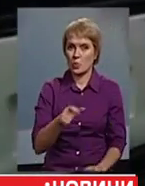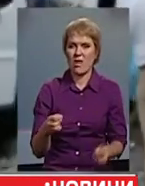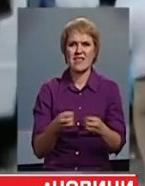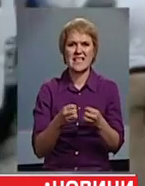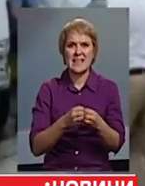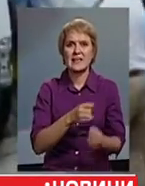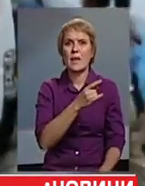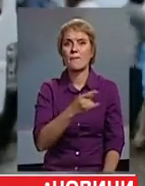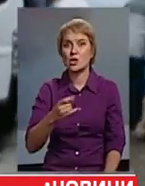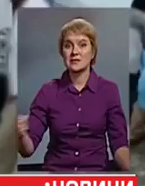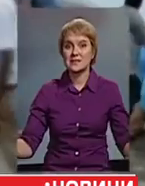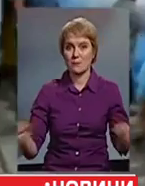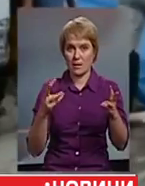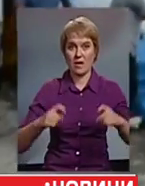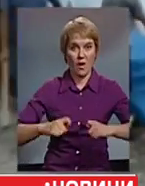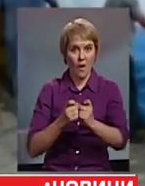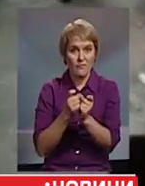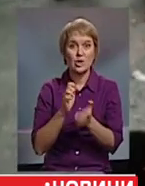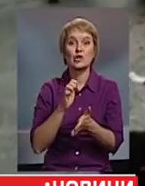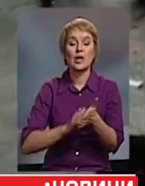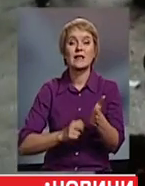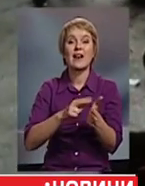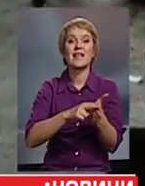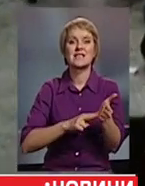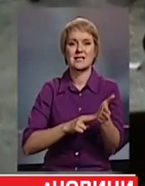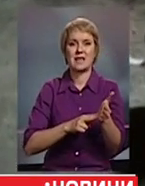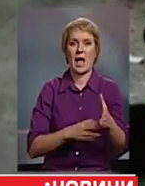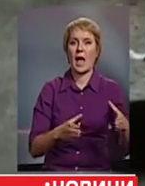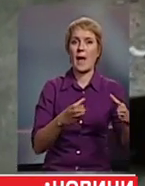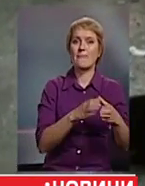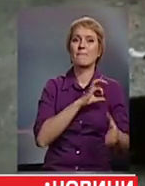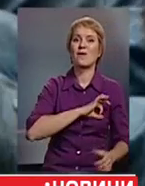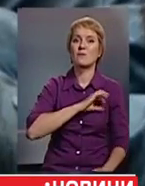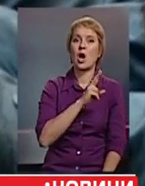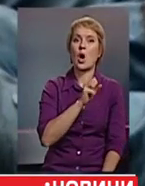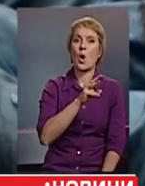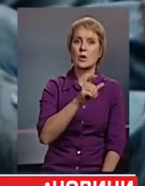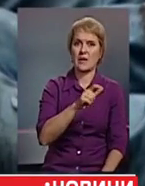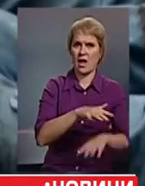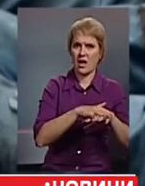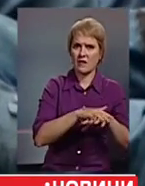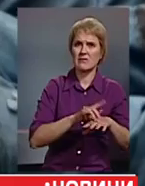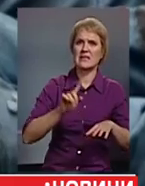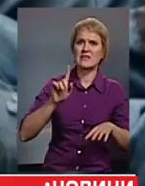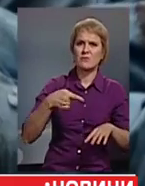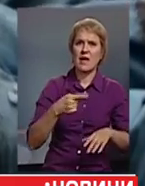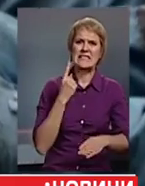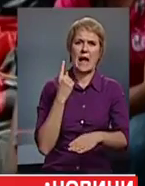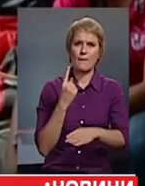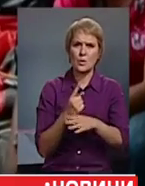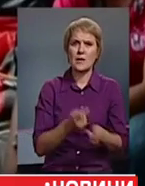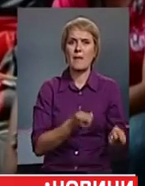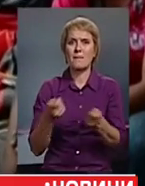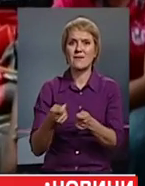машин спалені. Конфлікт виник через ліцензії. Профспілка «Костег» на мітингу вимагала заборонити перевезення без дозволів.